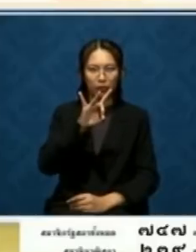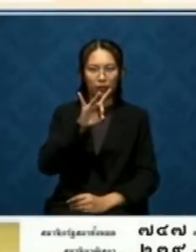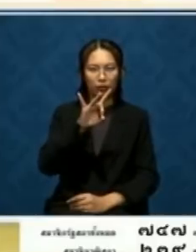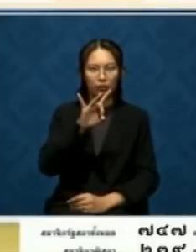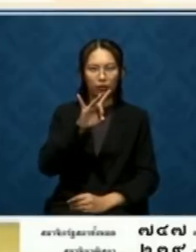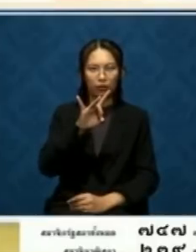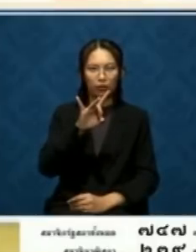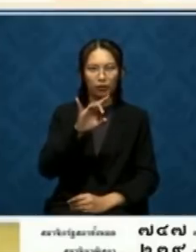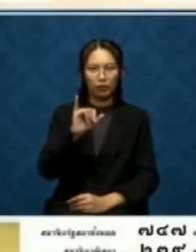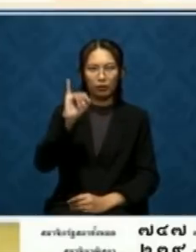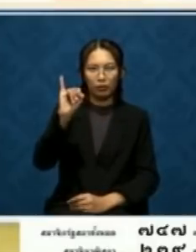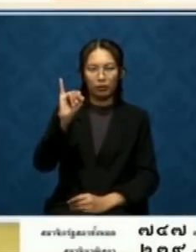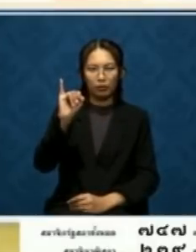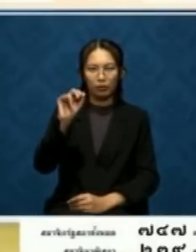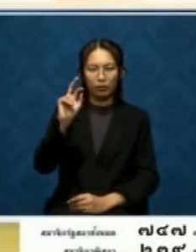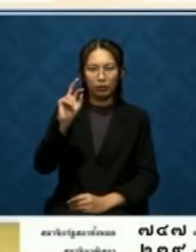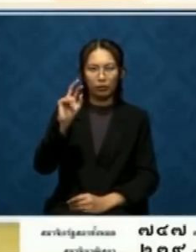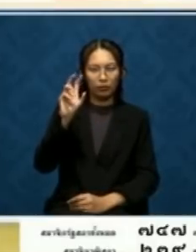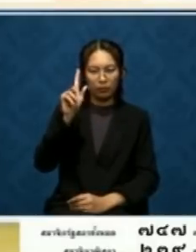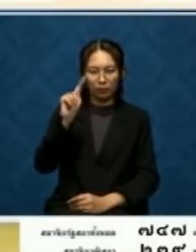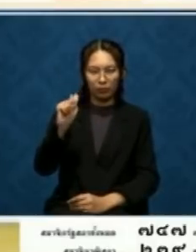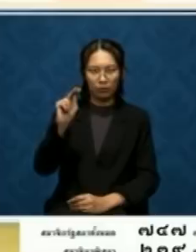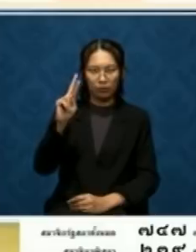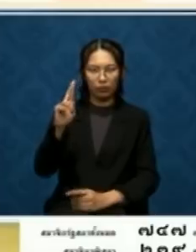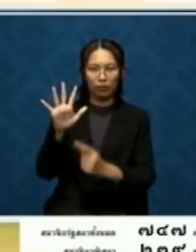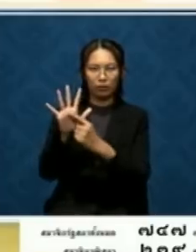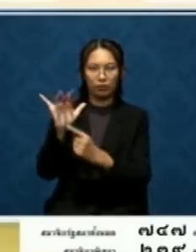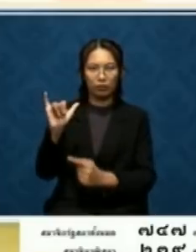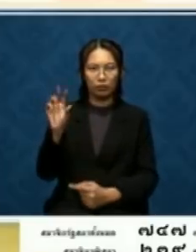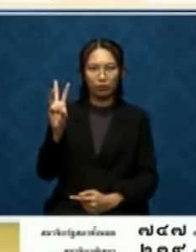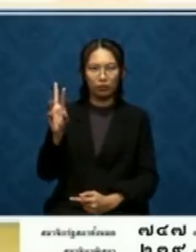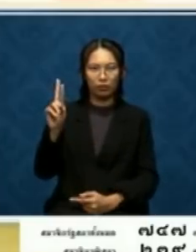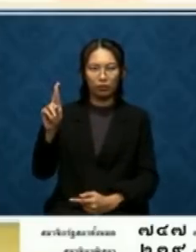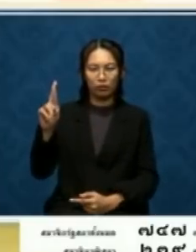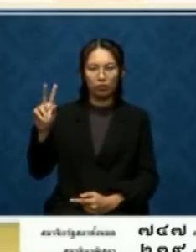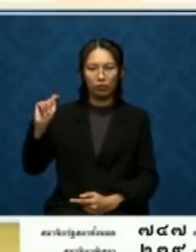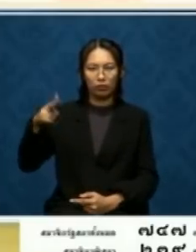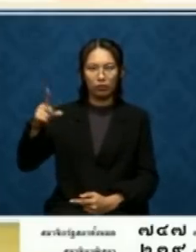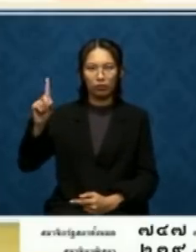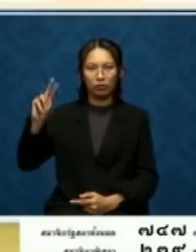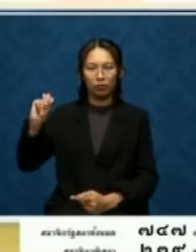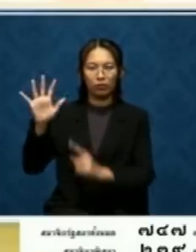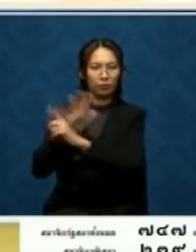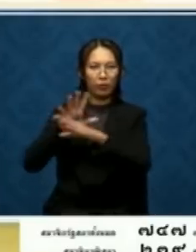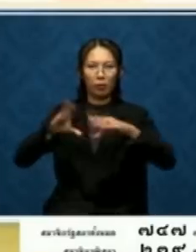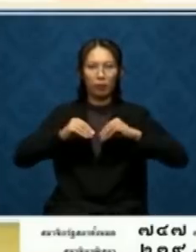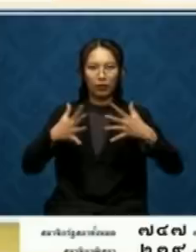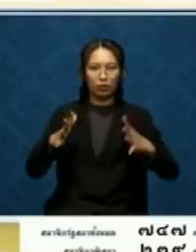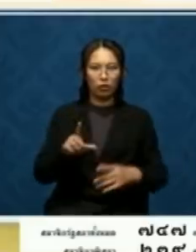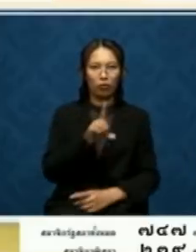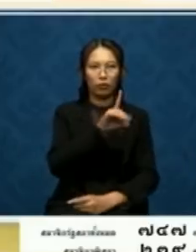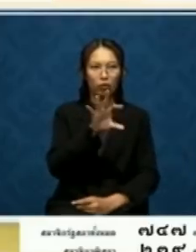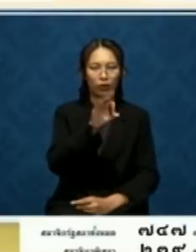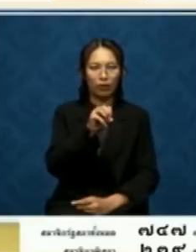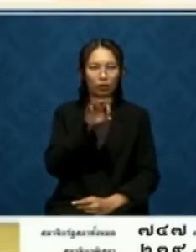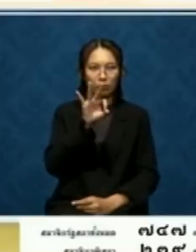เลยนะครับ16เลยนะ อาจารย์ยุทธพรตีความยังไงกับก็คุณงดออกเสียง สวเสียงแตกเสียงแตก แต่แสดงว่าเริ่มมีเป็น